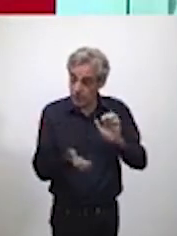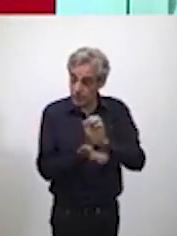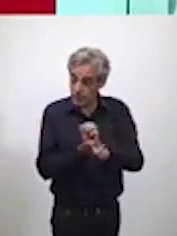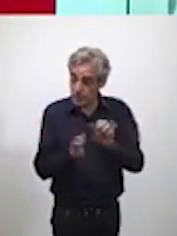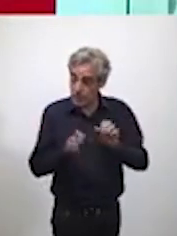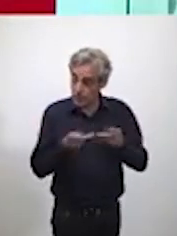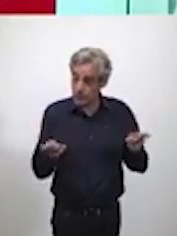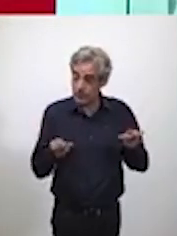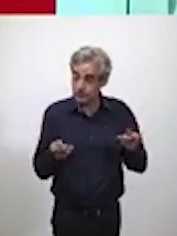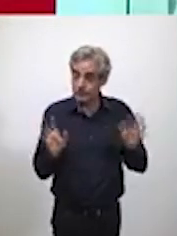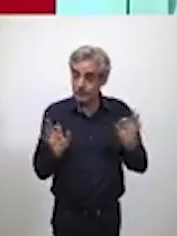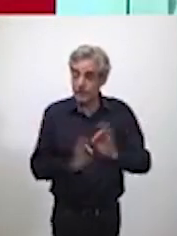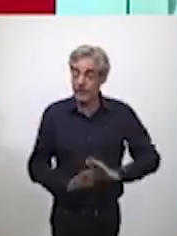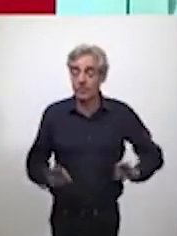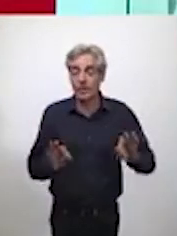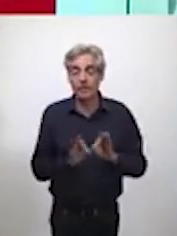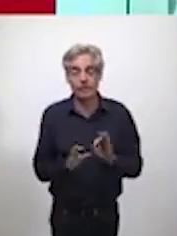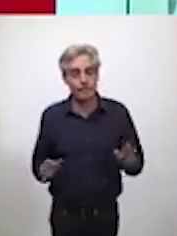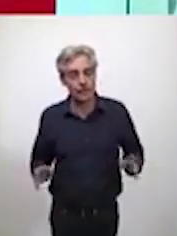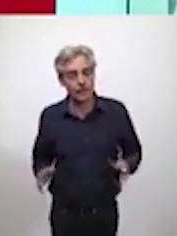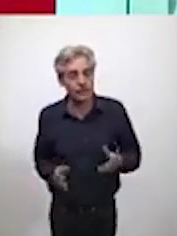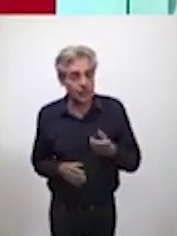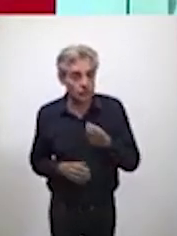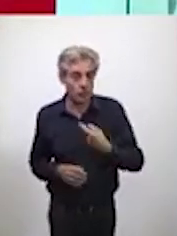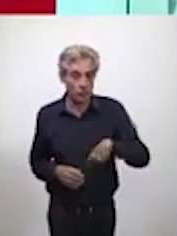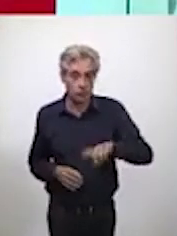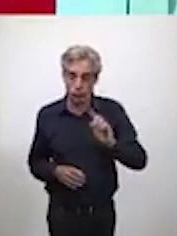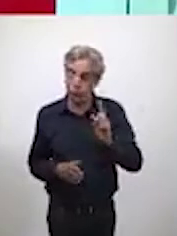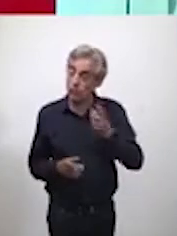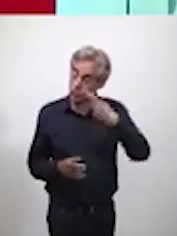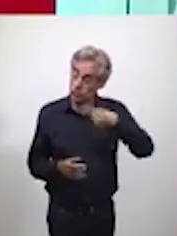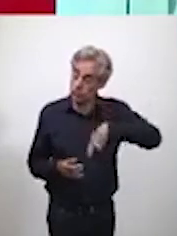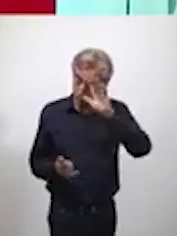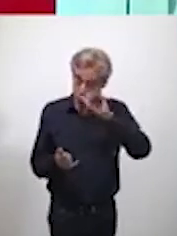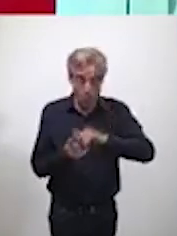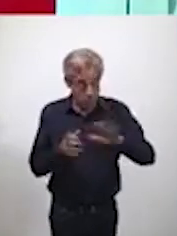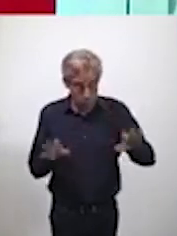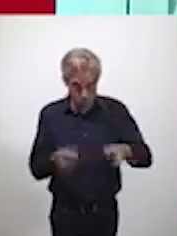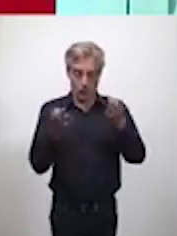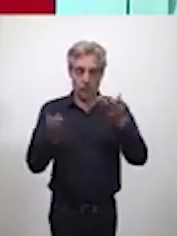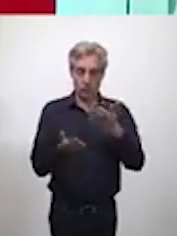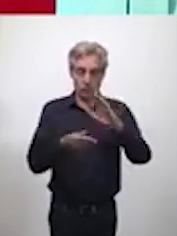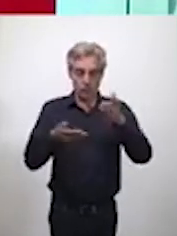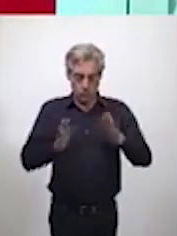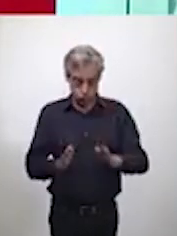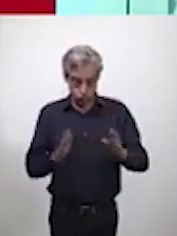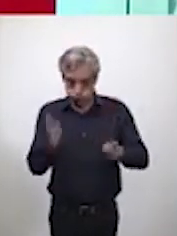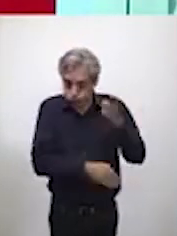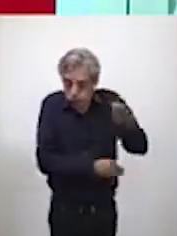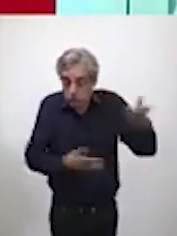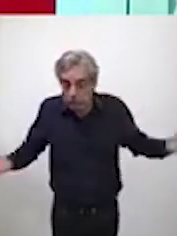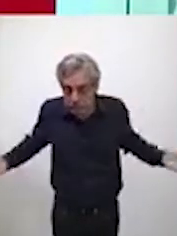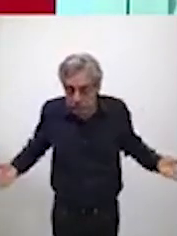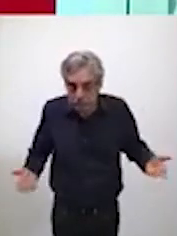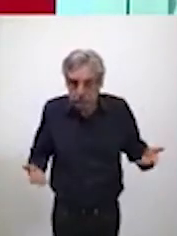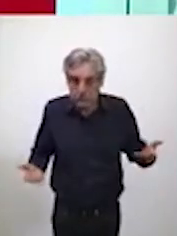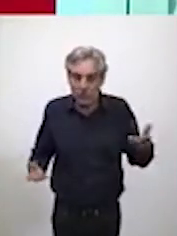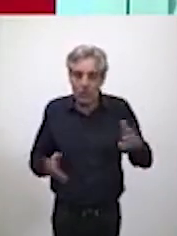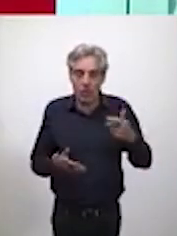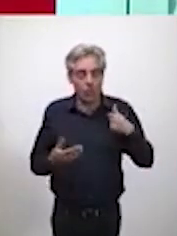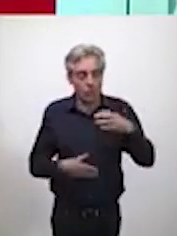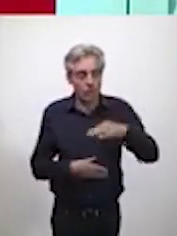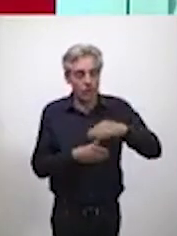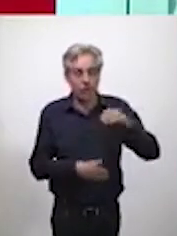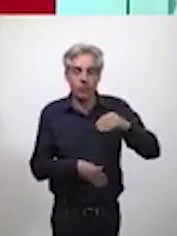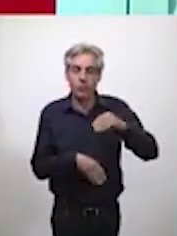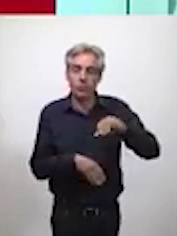les décisions prises par le conseil d'administration. Donc je ne pouvais pas le savoir. J'ai découvert qu'une décision irréversible avait été prise quand je suis arrivé au premier